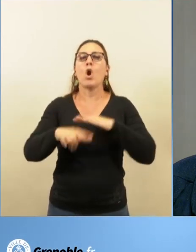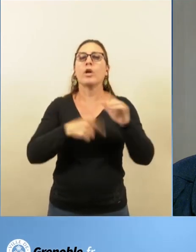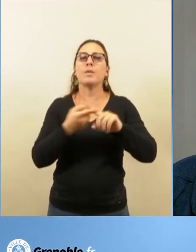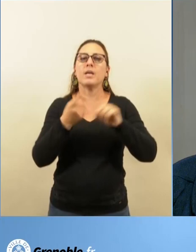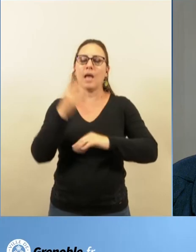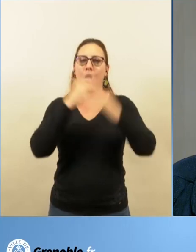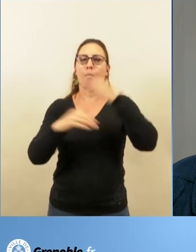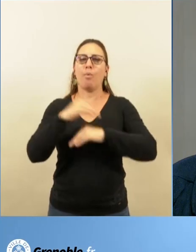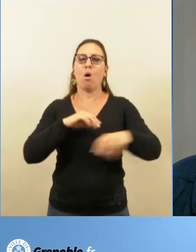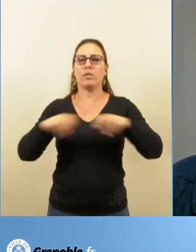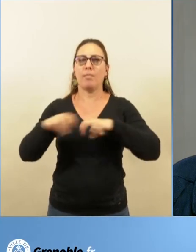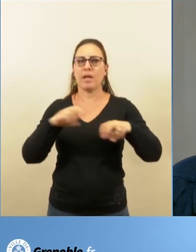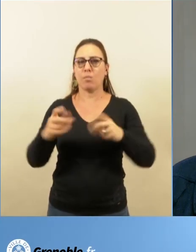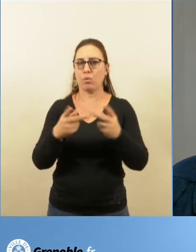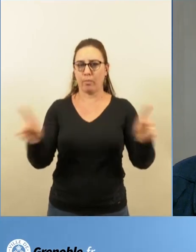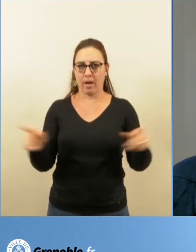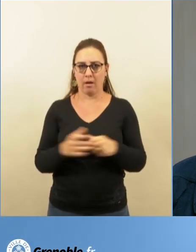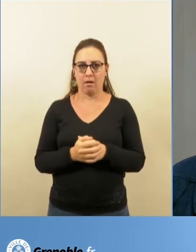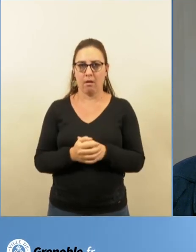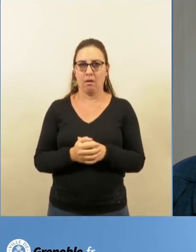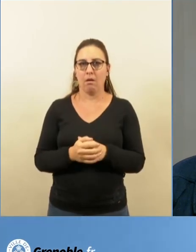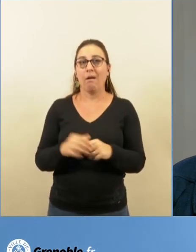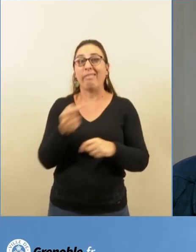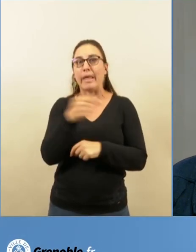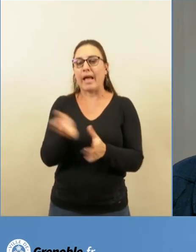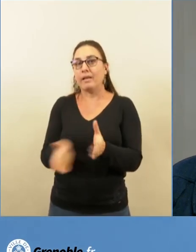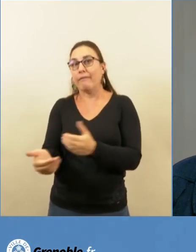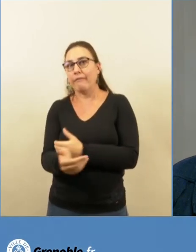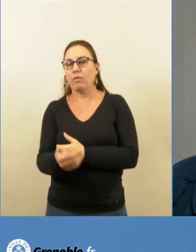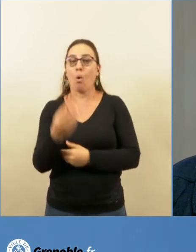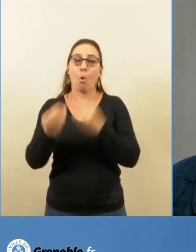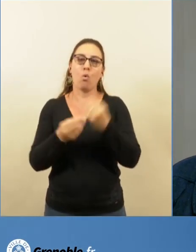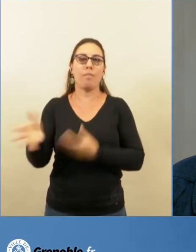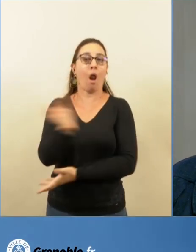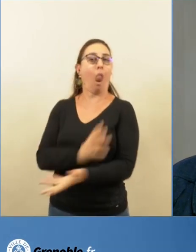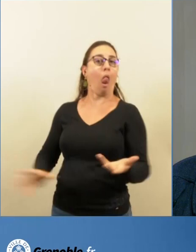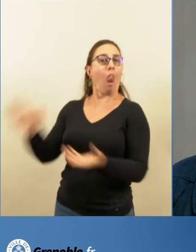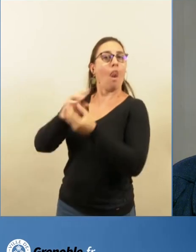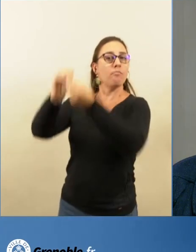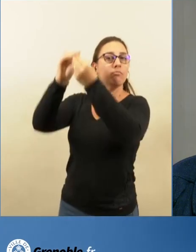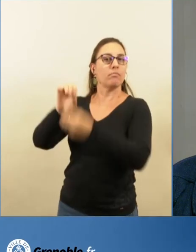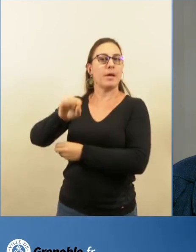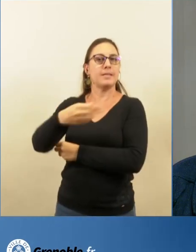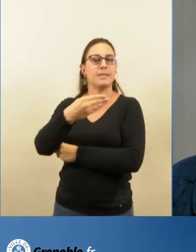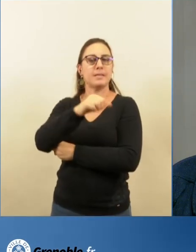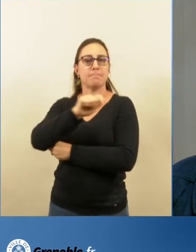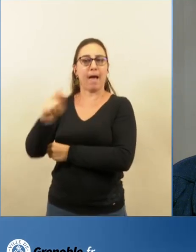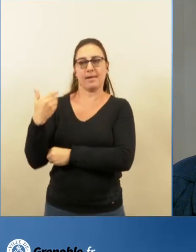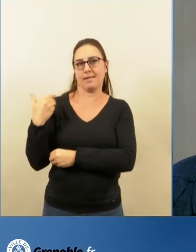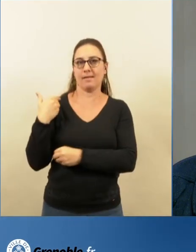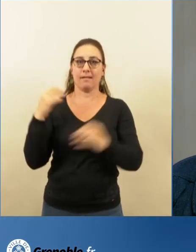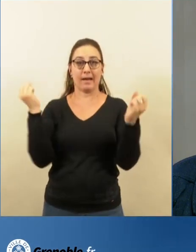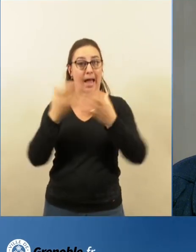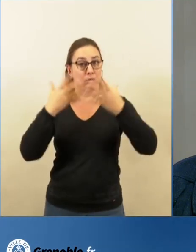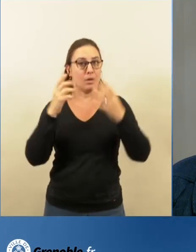Déplacement Urbain et si ce n'est qu'un cadavre c'est en tout cas un joli tour de magie que le SMAG a réussi à opérer ces dernières années puisque sous vos yeux